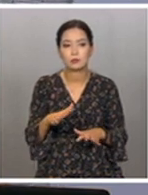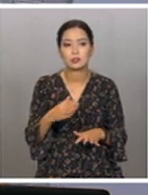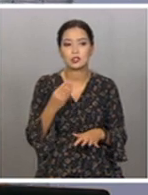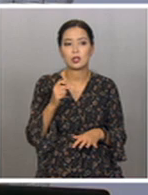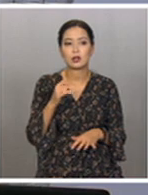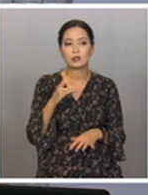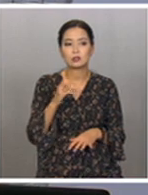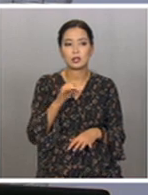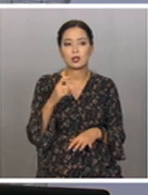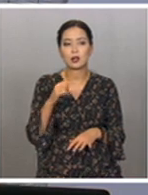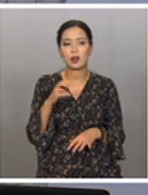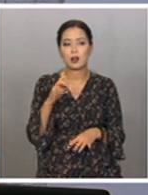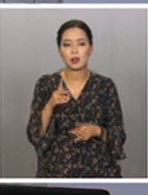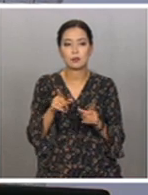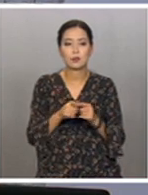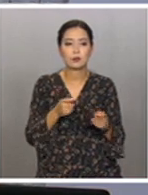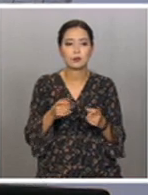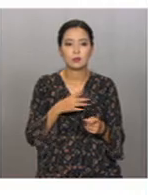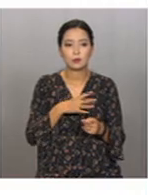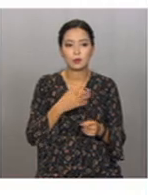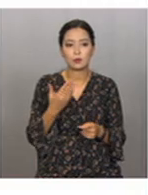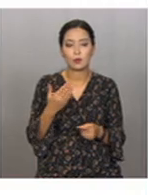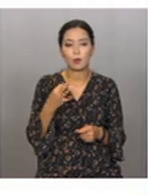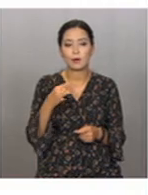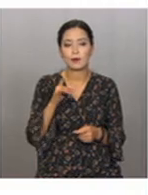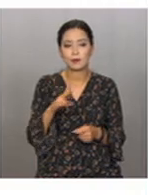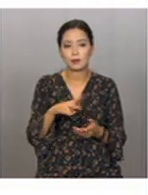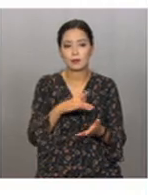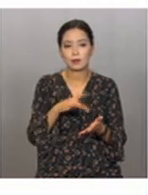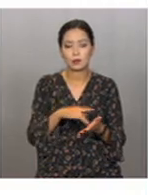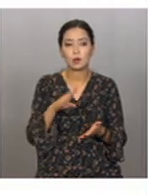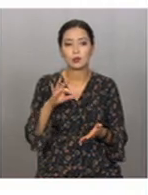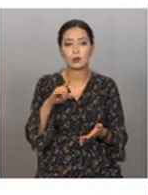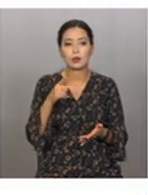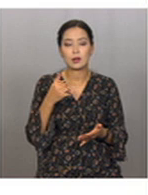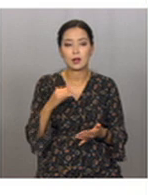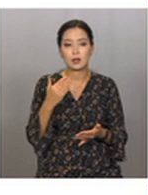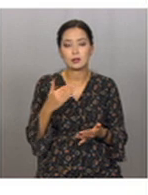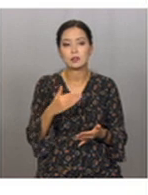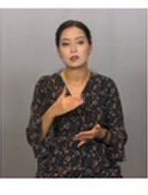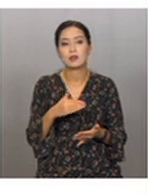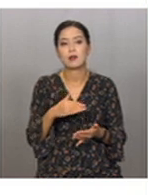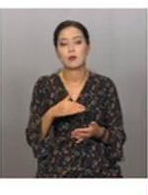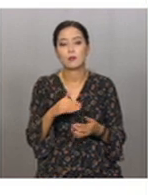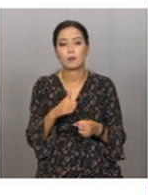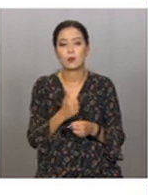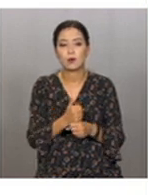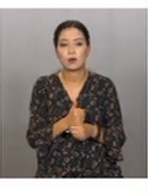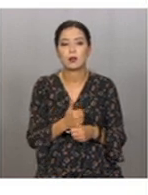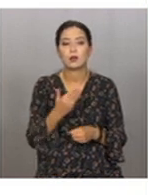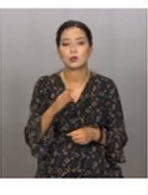Халел Досмұхамбетовтер басқарды. Орталығы Ойыл қаласы. Торғай даласын Торғай бөлімшесі